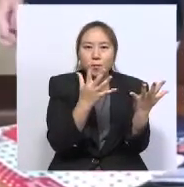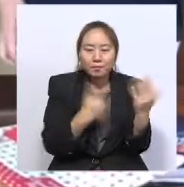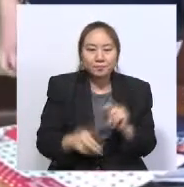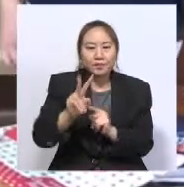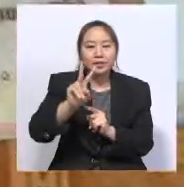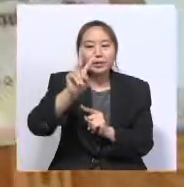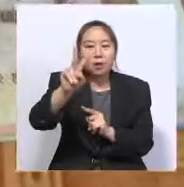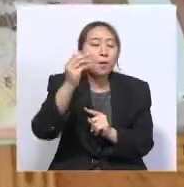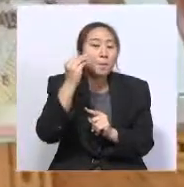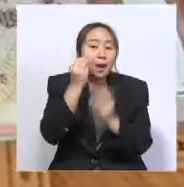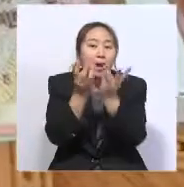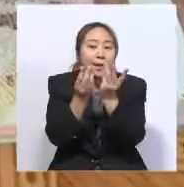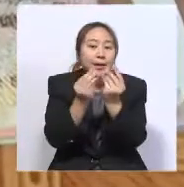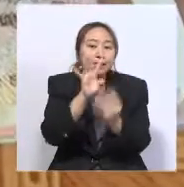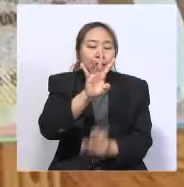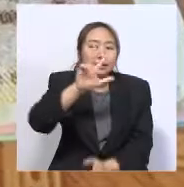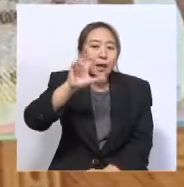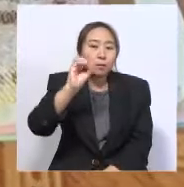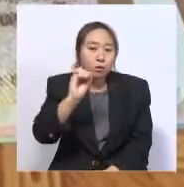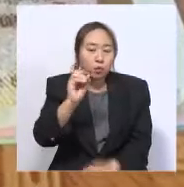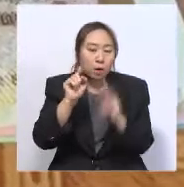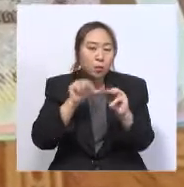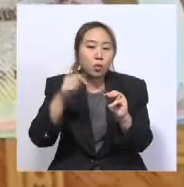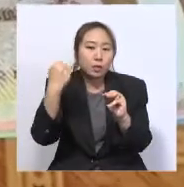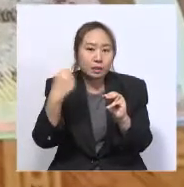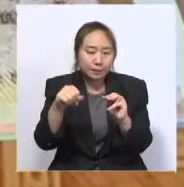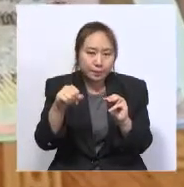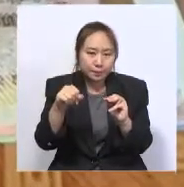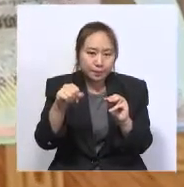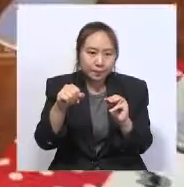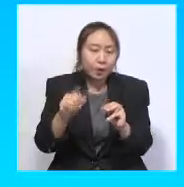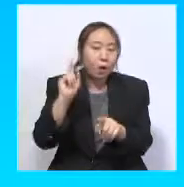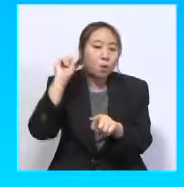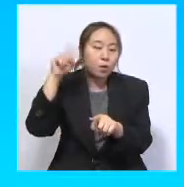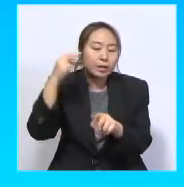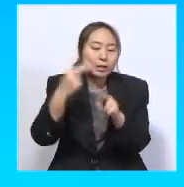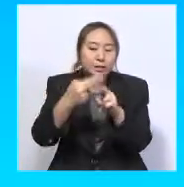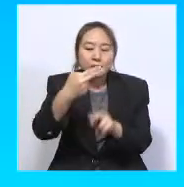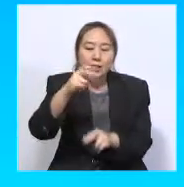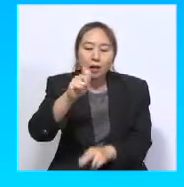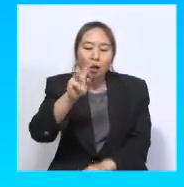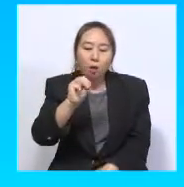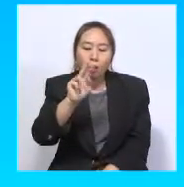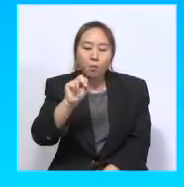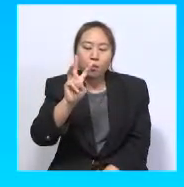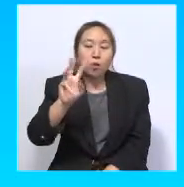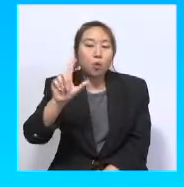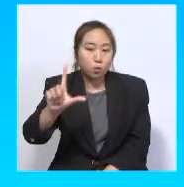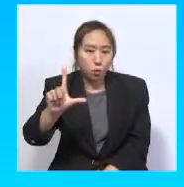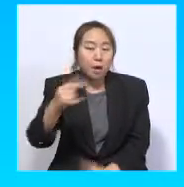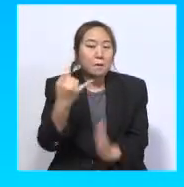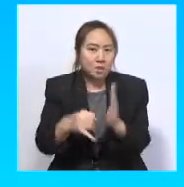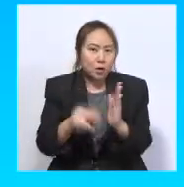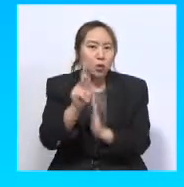ายที่2นะคะที่บ้านเลขที่430หมู่ที่10ตำบลเวียงพางคำของนางหอมนวลยอดอ่อนค่ะผู้ต้องหาร่ว